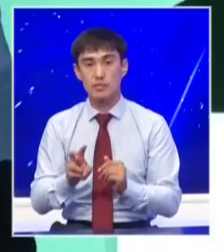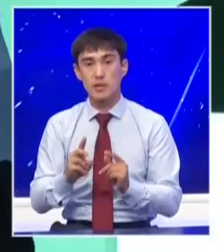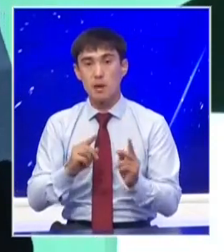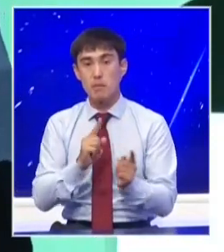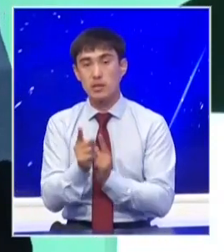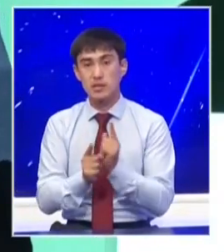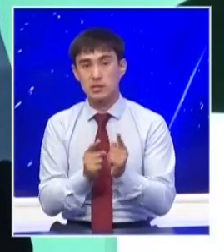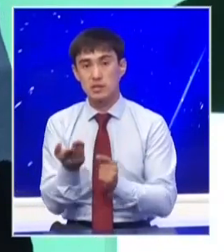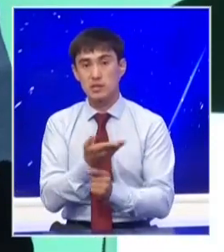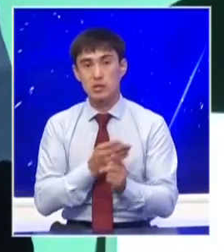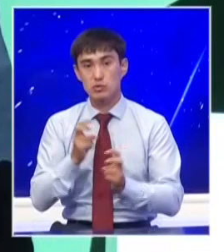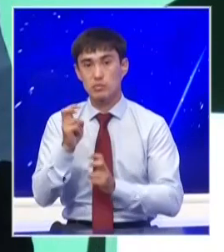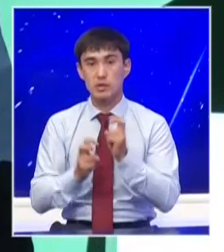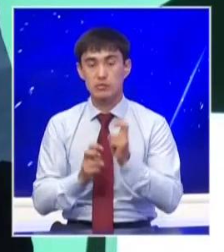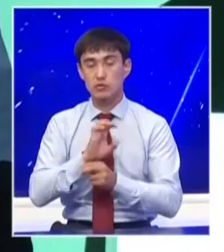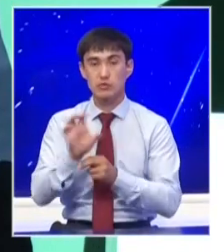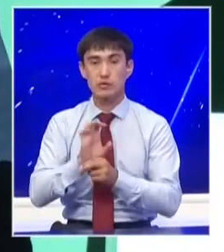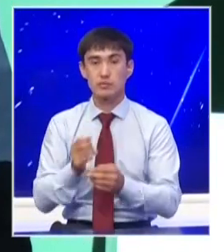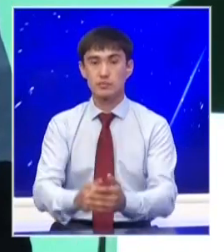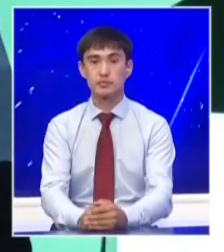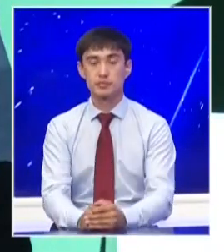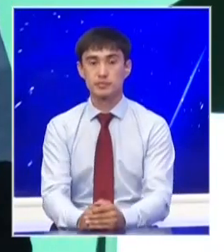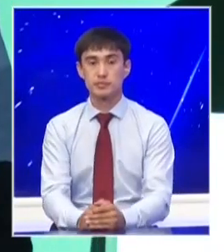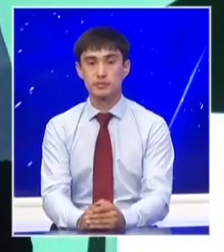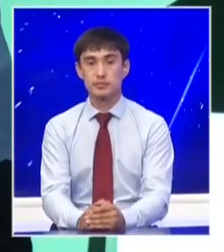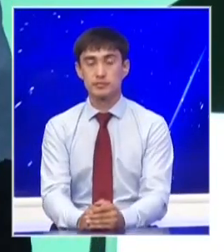модернизацию нашей производственной линии.